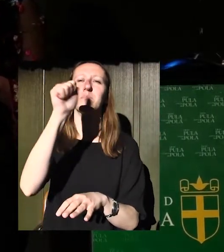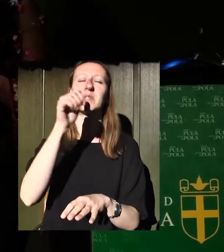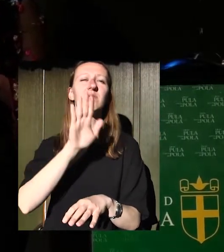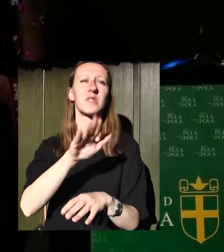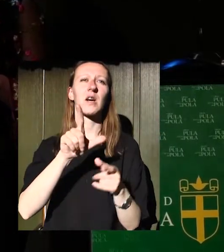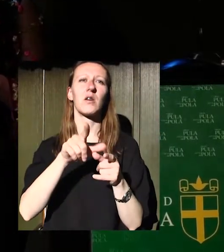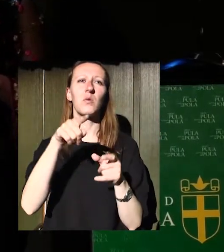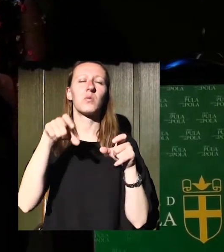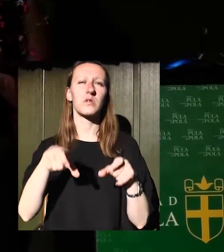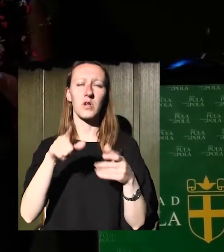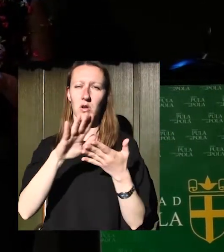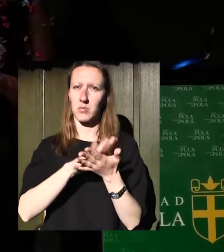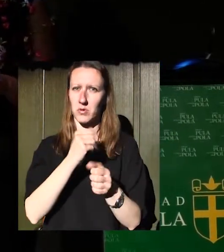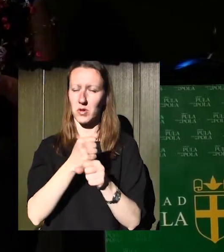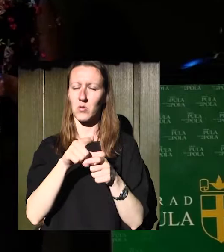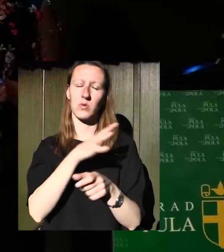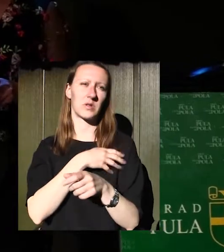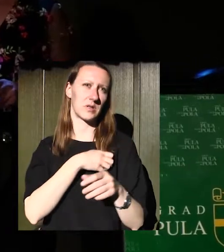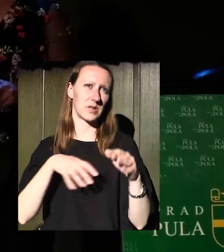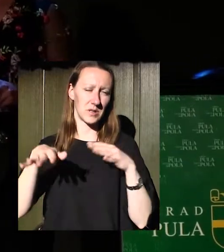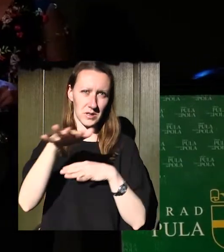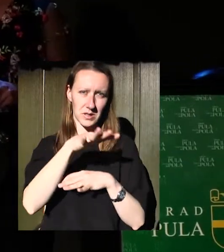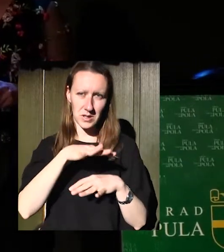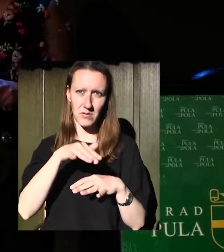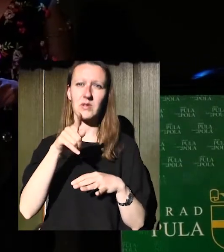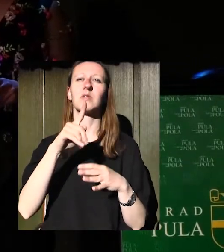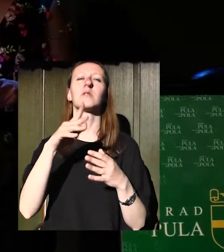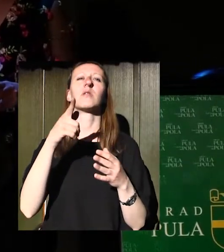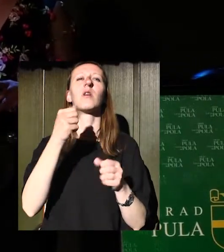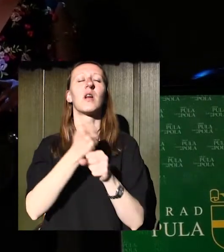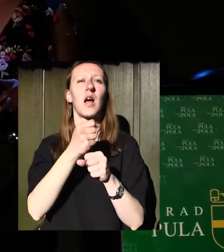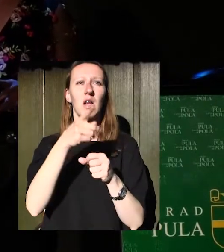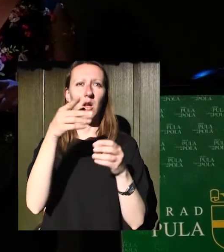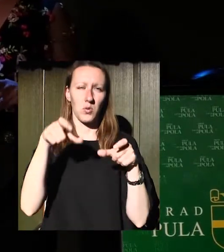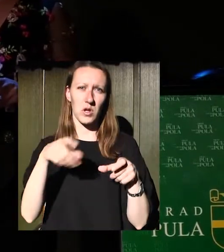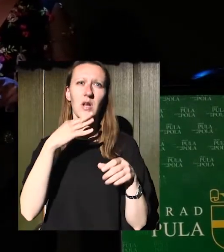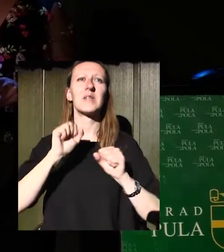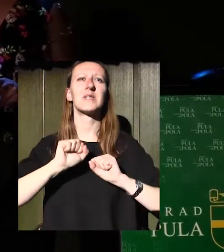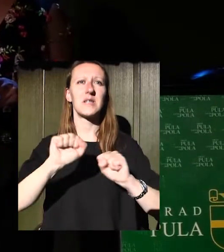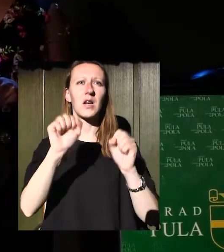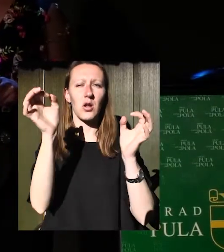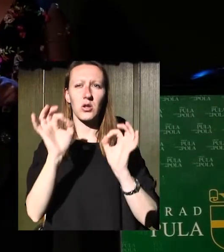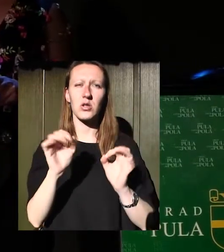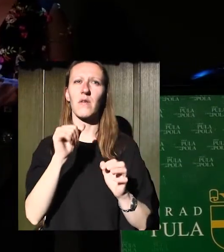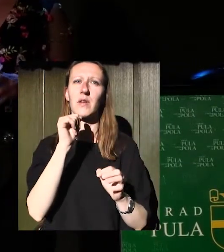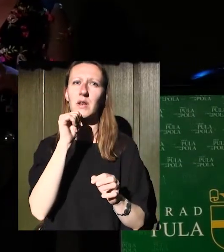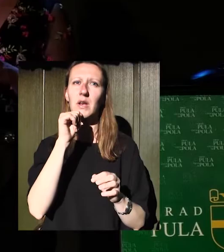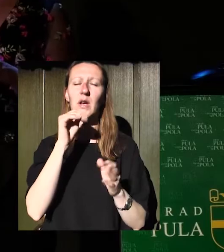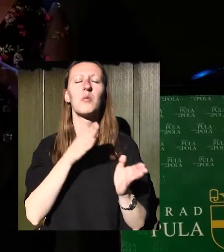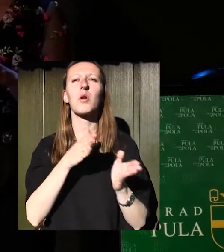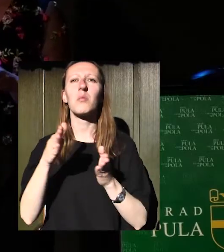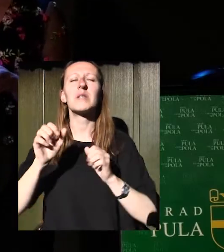I prva je takva ustanova osnovana u Republici Hrvatskoj. Osnovna djelatnost ustanove je zaštita, održavanje